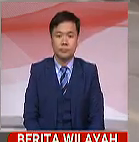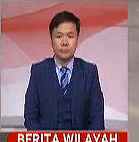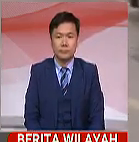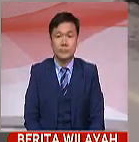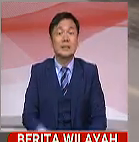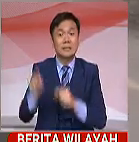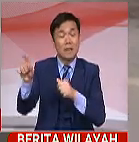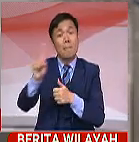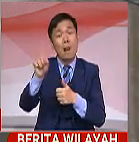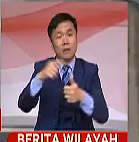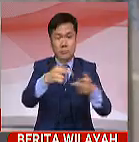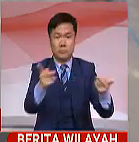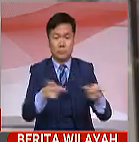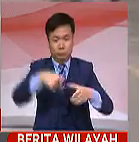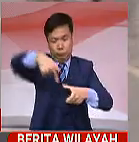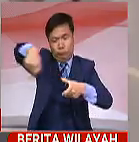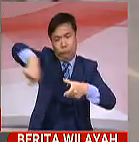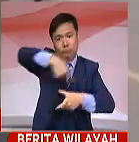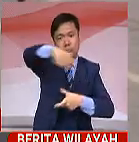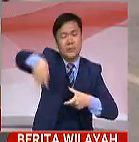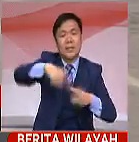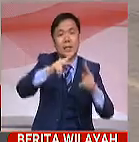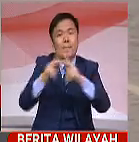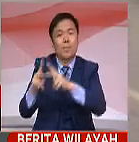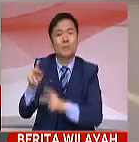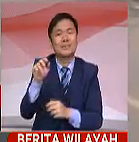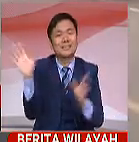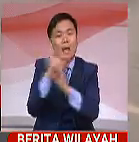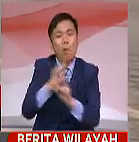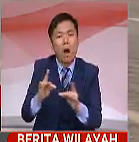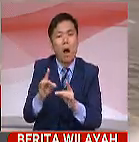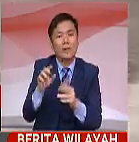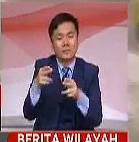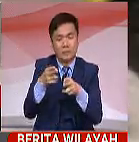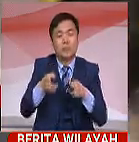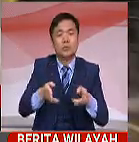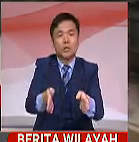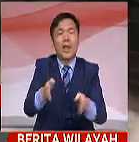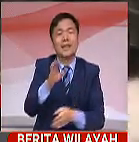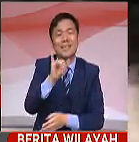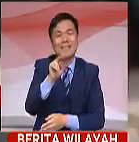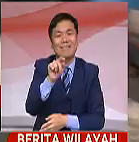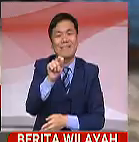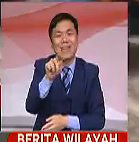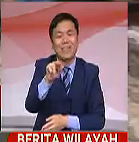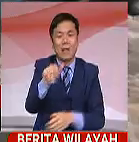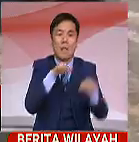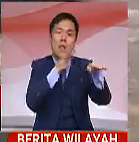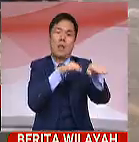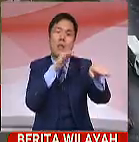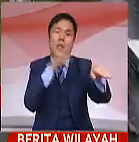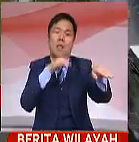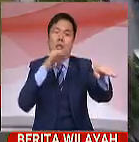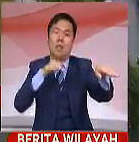Turut terjejas ialah kawasan bulatan berdekatan Intan Kampus Sarawak yang menyebabkan kesesakan teruk di waktu puncak bagi mereka yang dalam